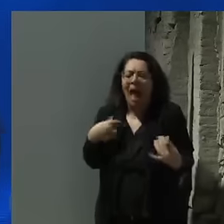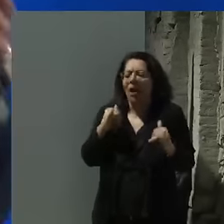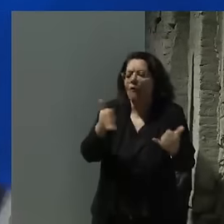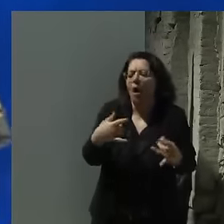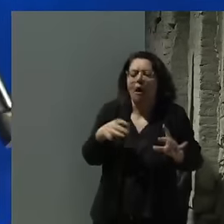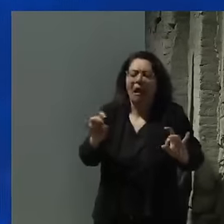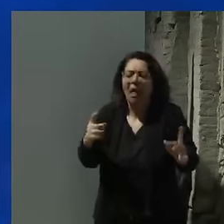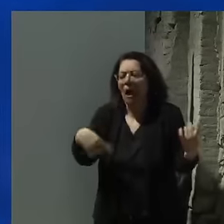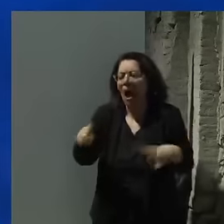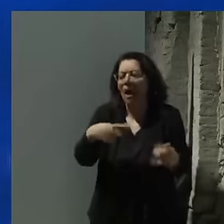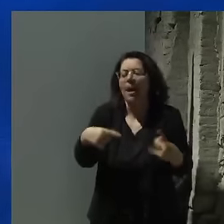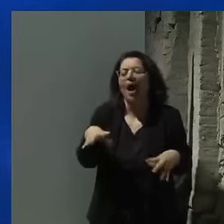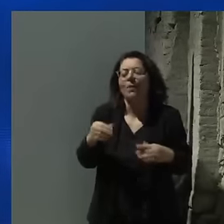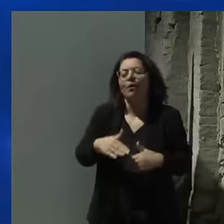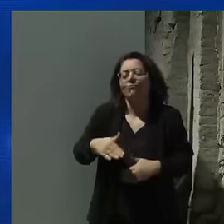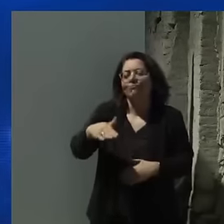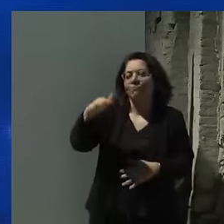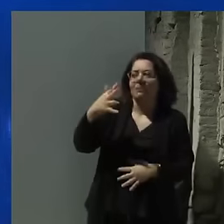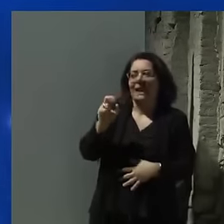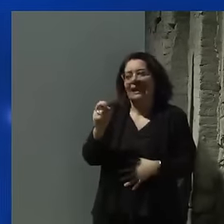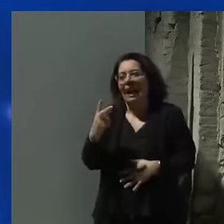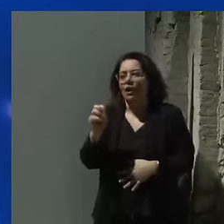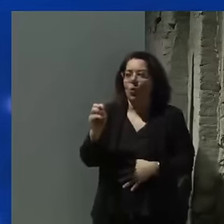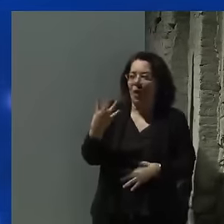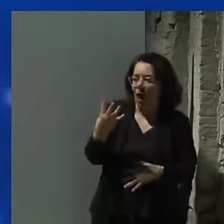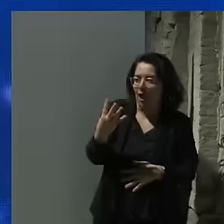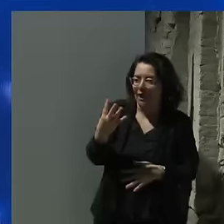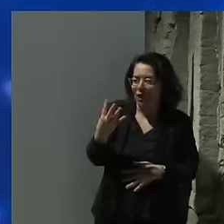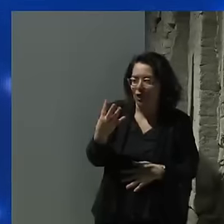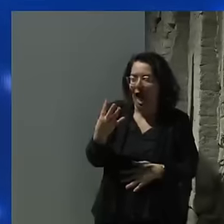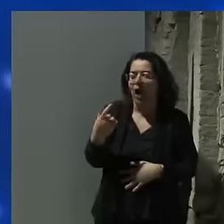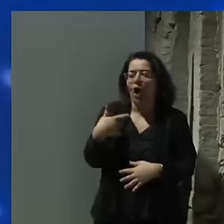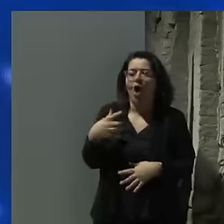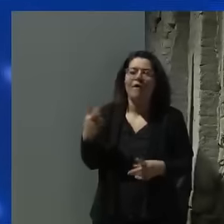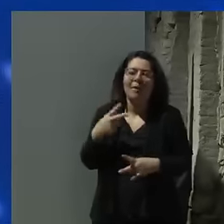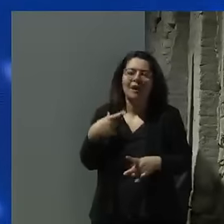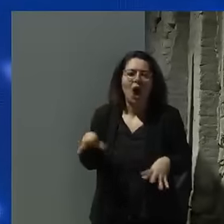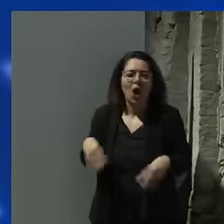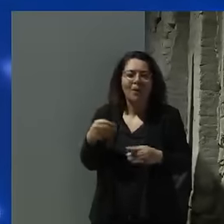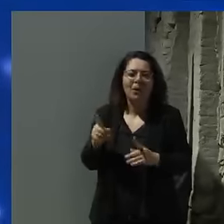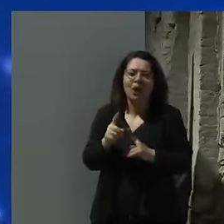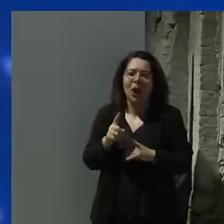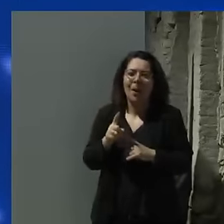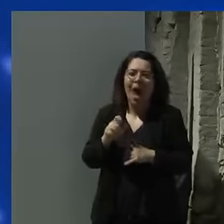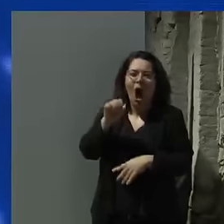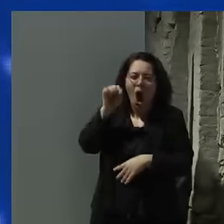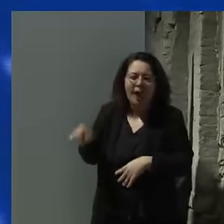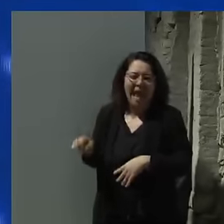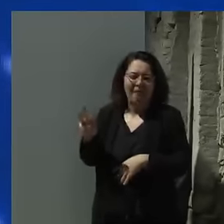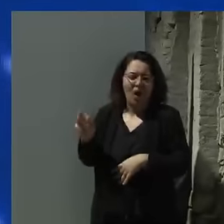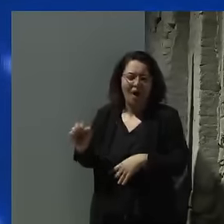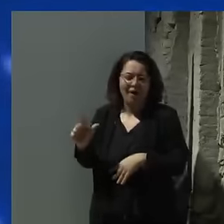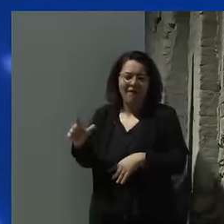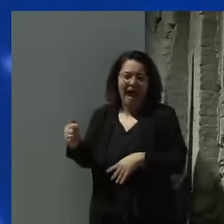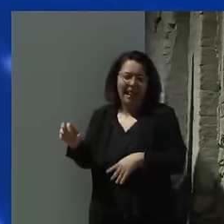verso i 13-14 anni, perché io, è vero, ho odiato Walter, suo fratello, però ho sempre fatto fatica a vedere, non